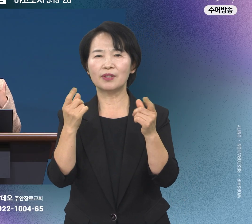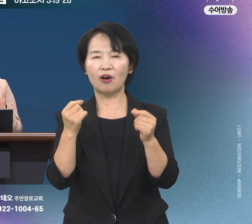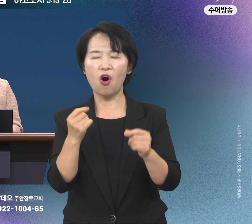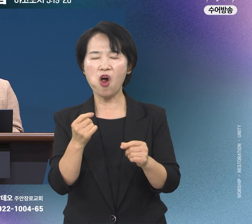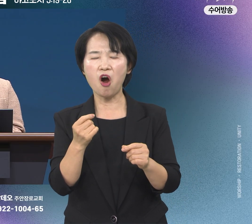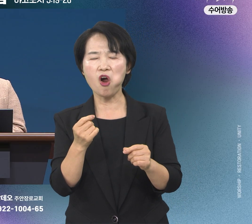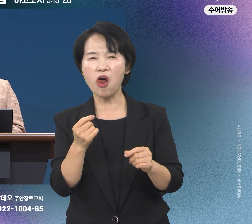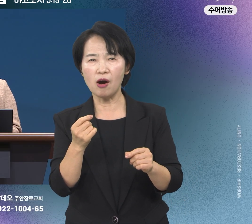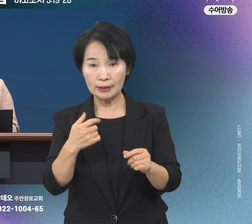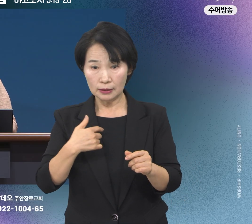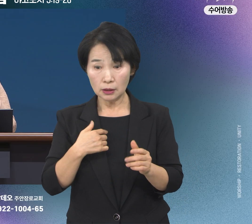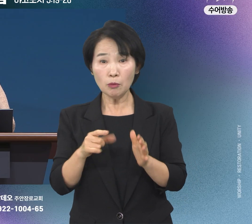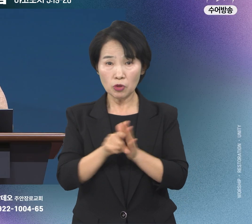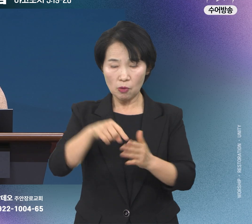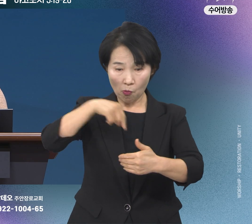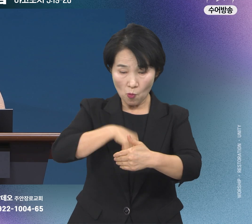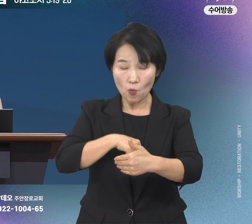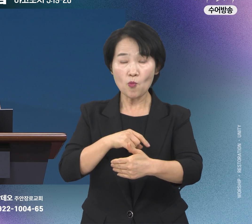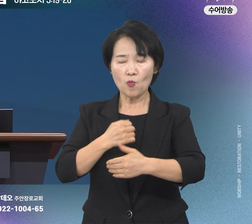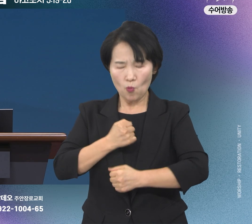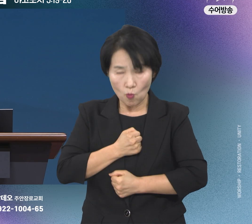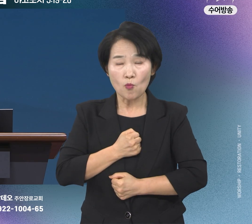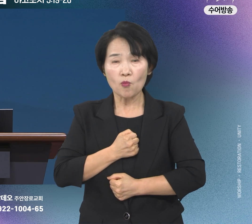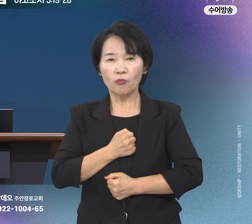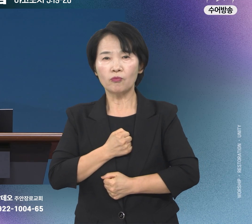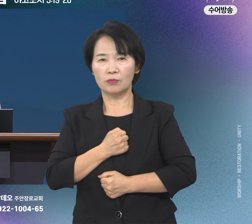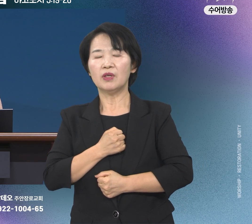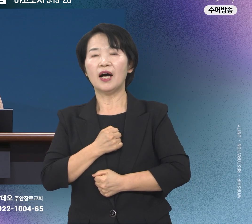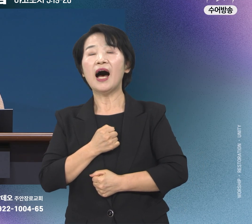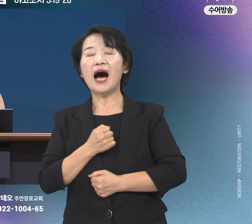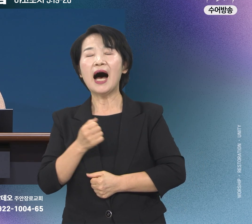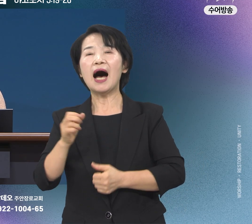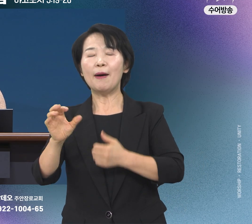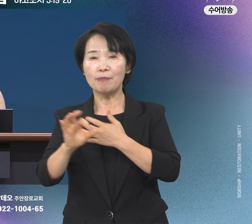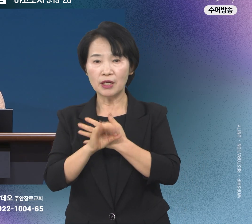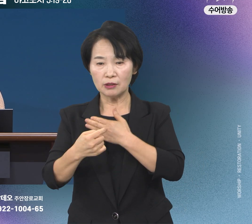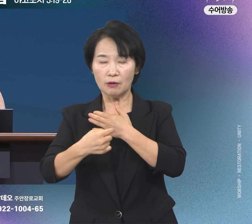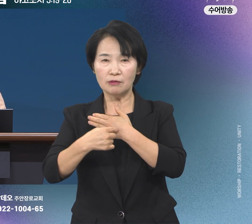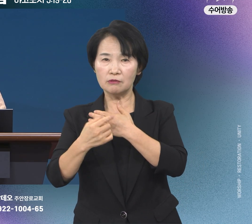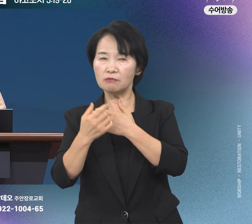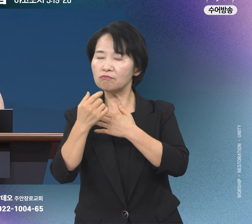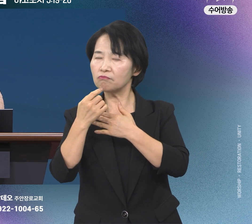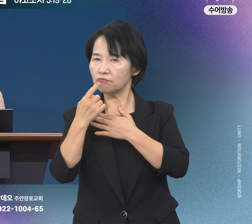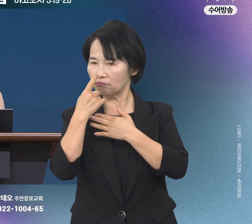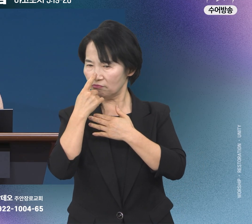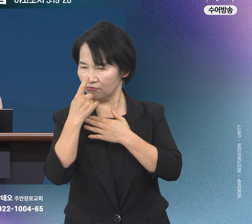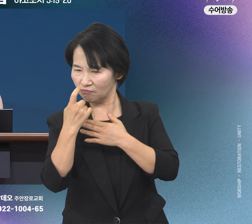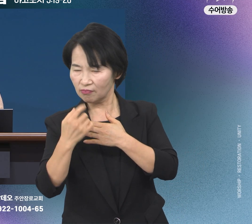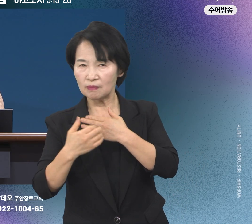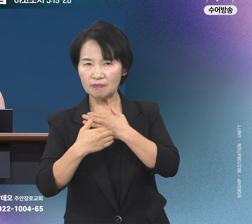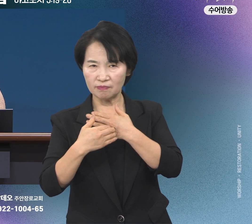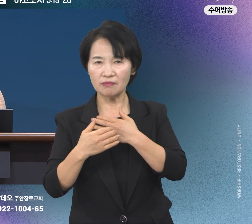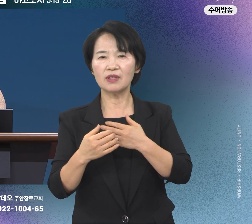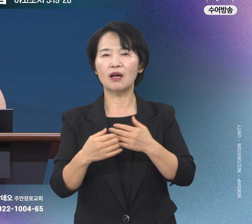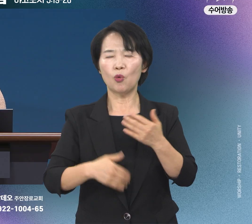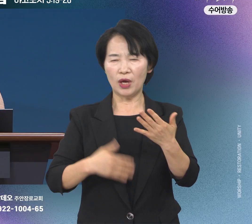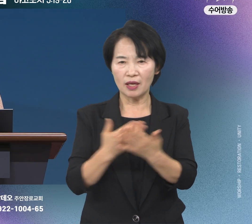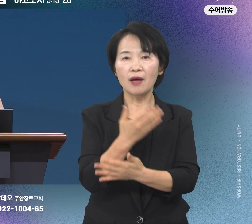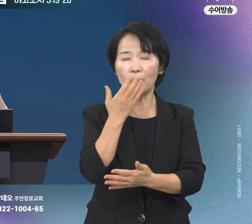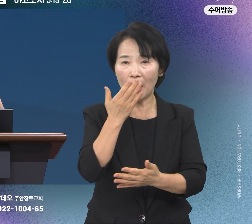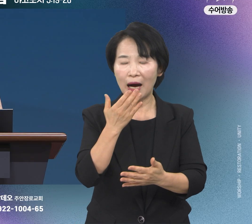온전하게 지킬 수 있다면 하나님이 원하시는 거니까 잘 해야지 싶어서 신변보호 요청서를 쓰고 각서도